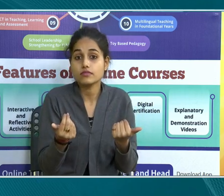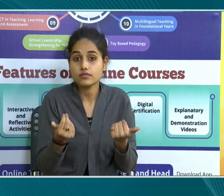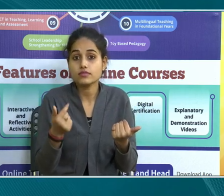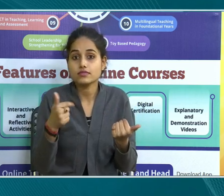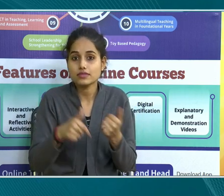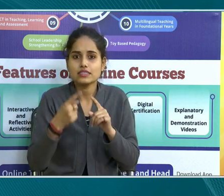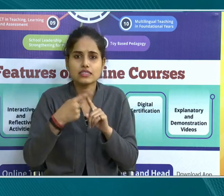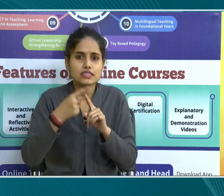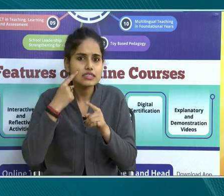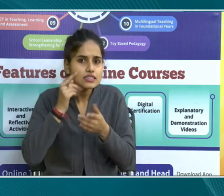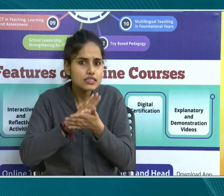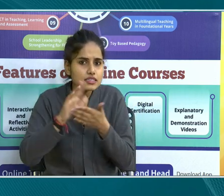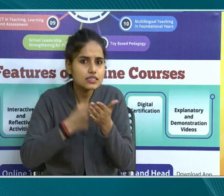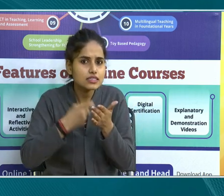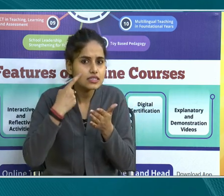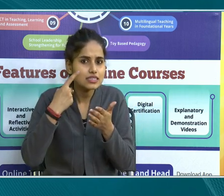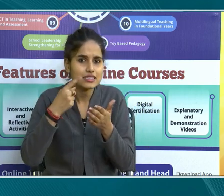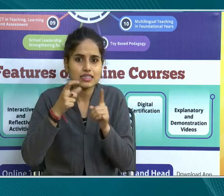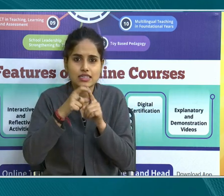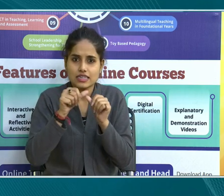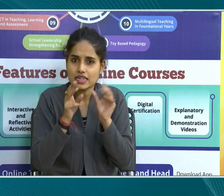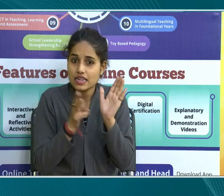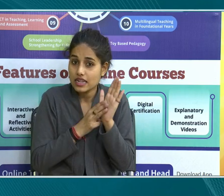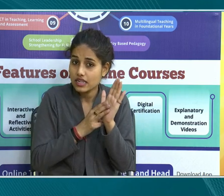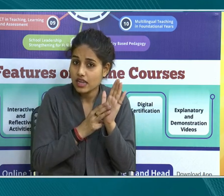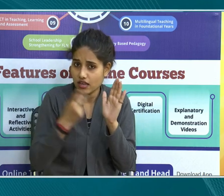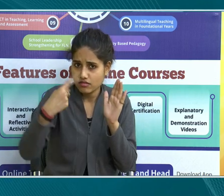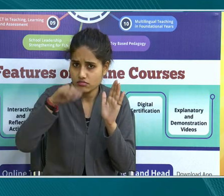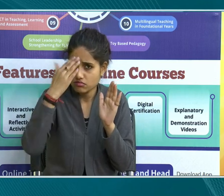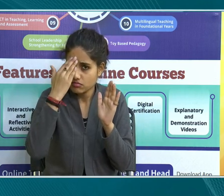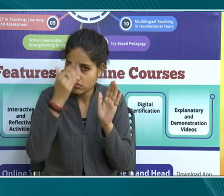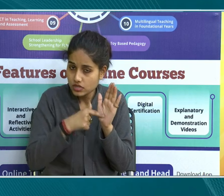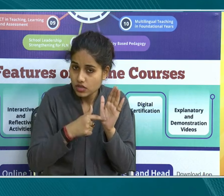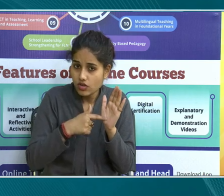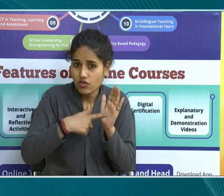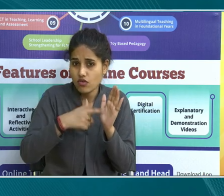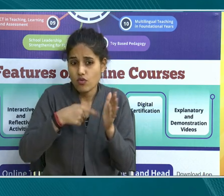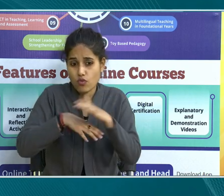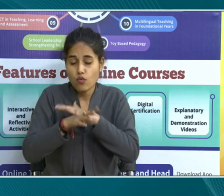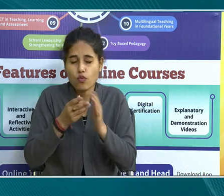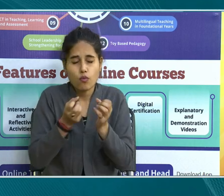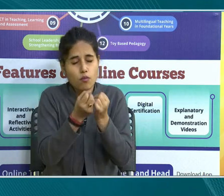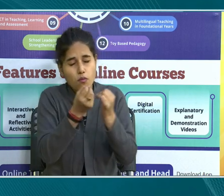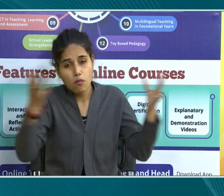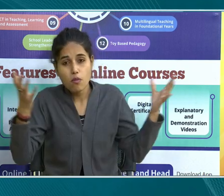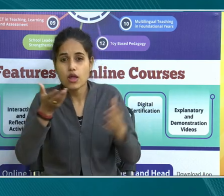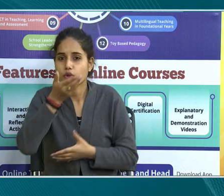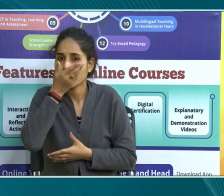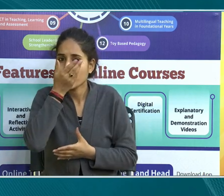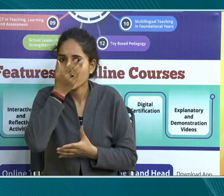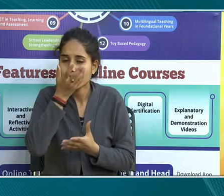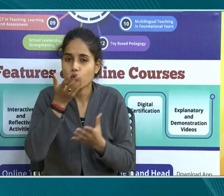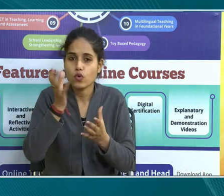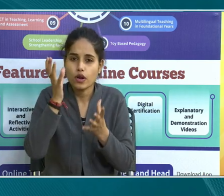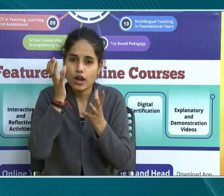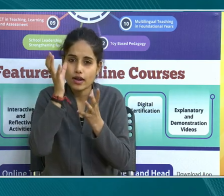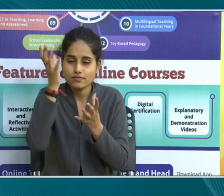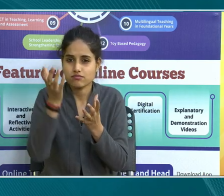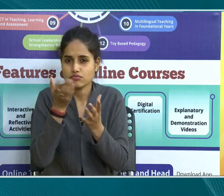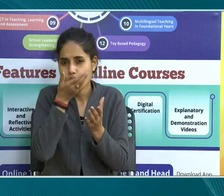कल टीहरी डैम के बारे में बहुत बाते चल रही हैं तो वो डैम में आप देखेंगे वहां पर बहुत सारे water sports भी हैं बहुत बढ़िया